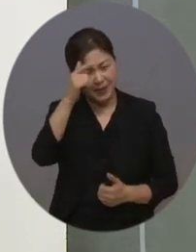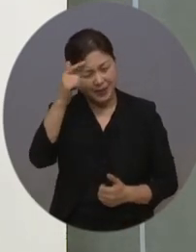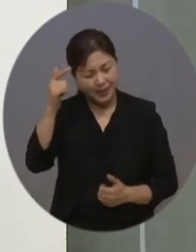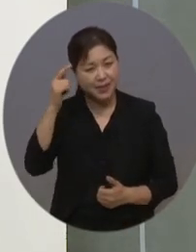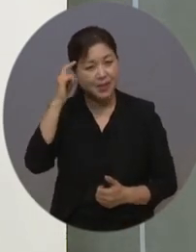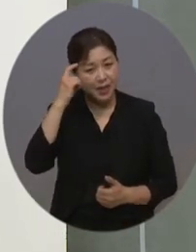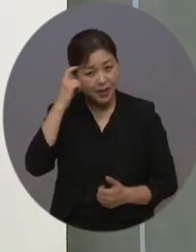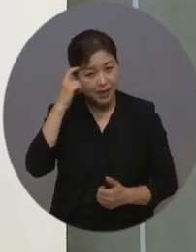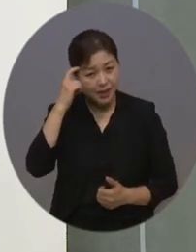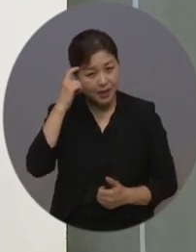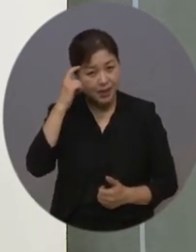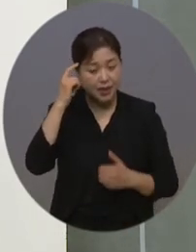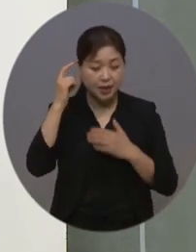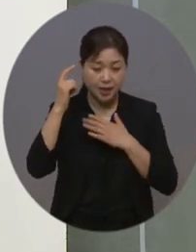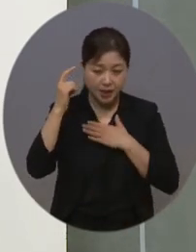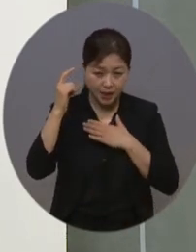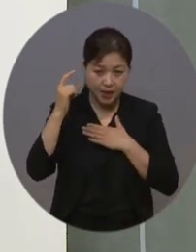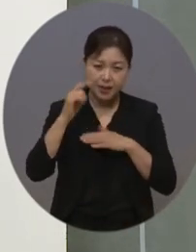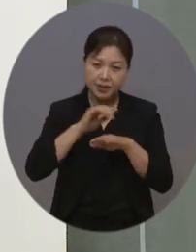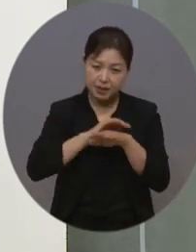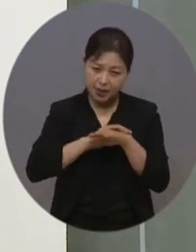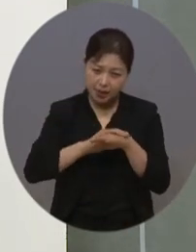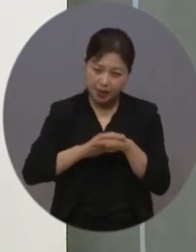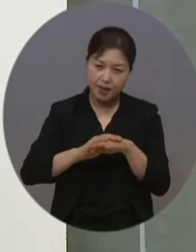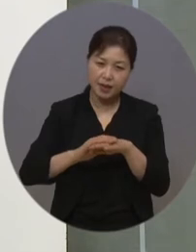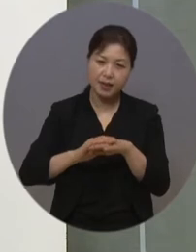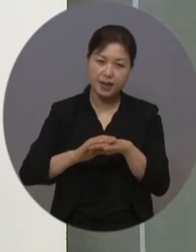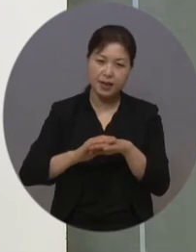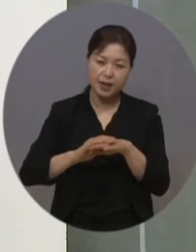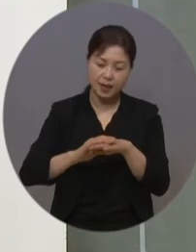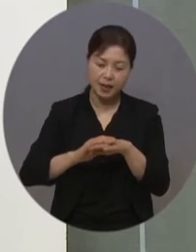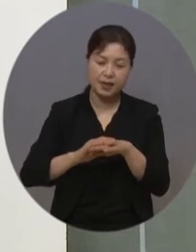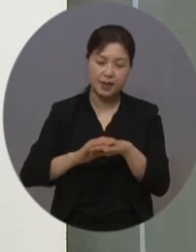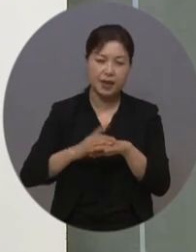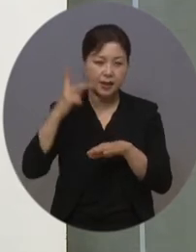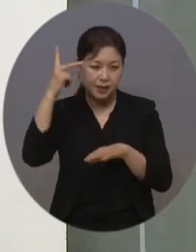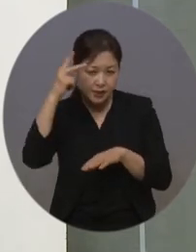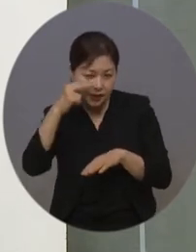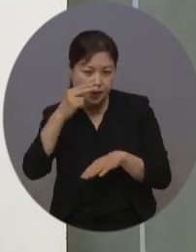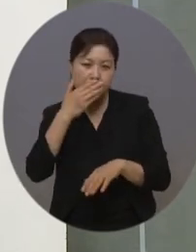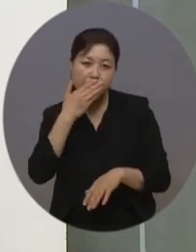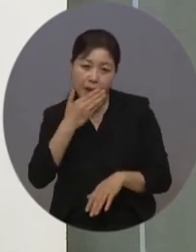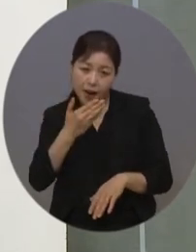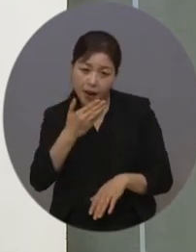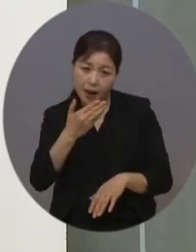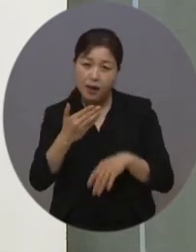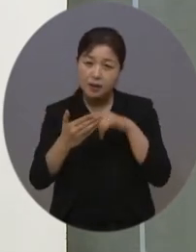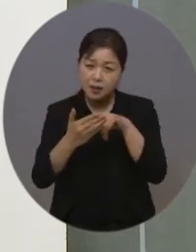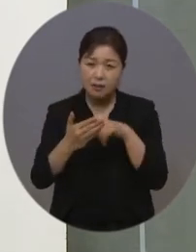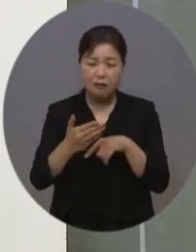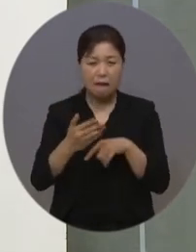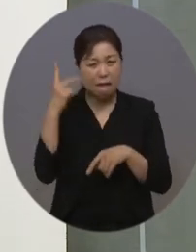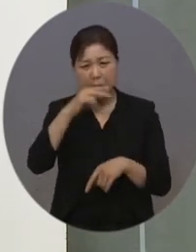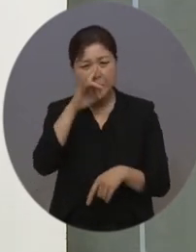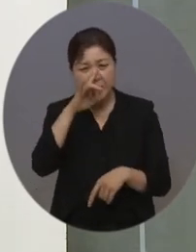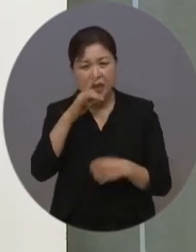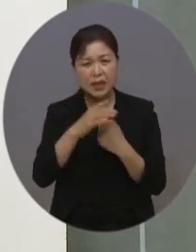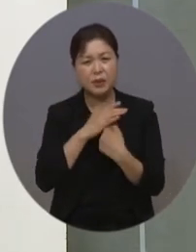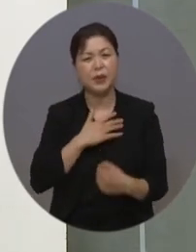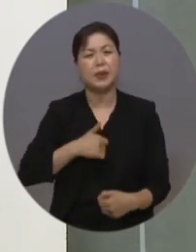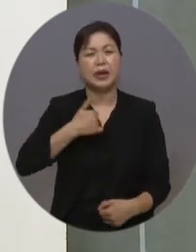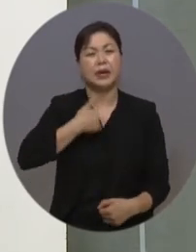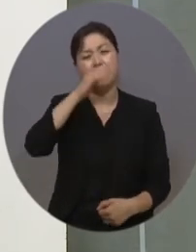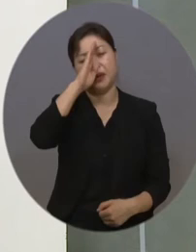나 자신이 어떻게 이겨낼 수 있을까? 그 이겨내질 못하니까 화병이 나는 거거든요. 그래서 화병